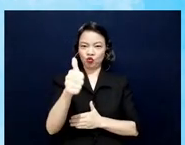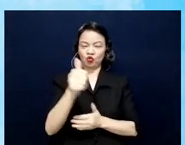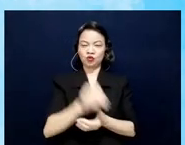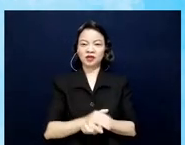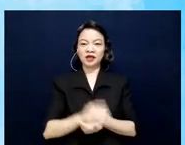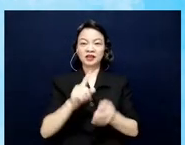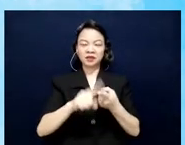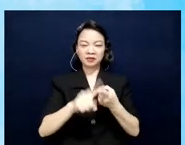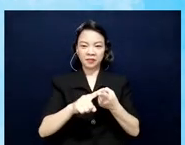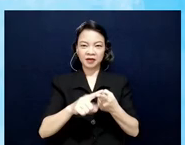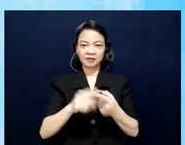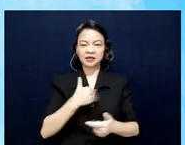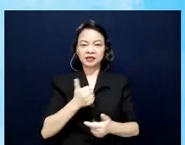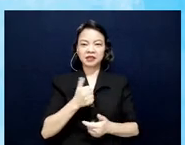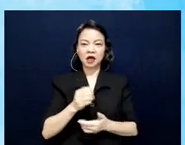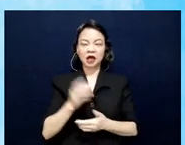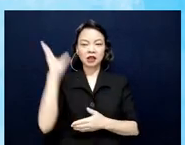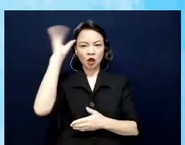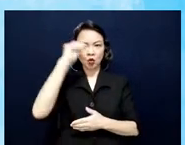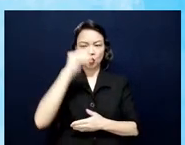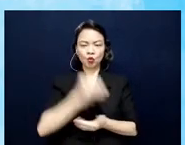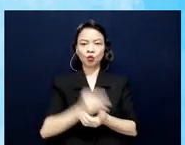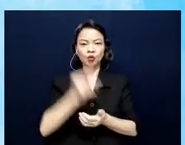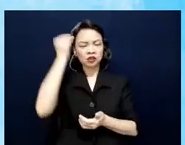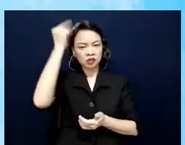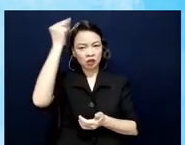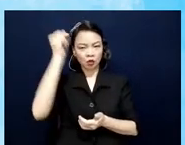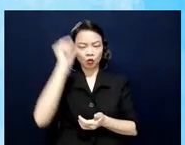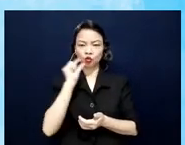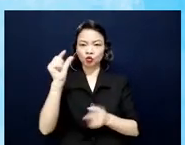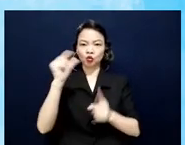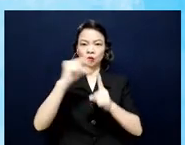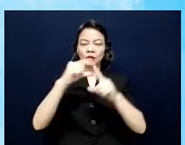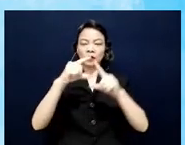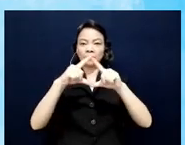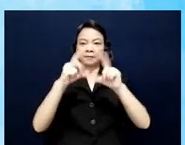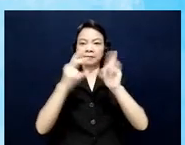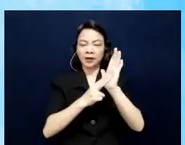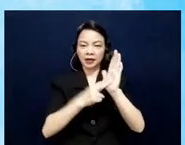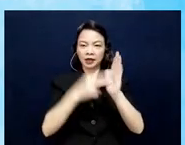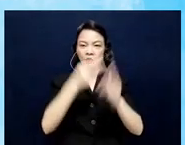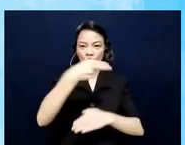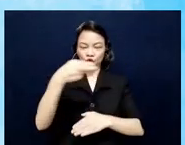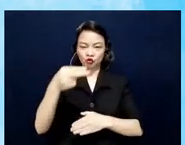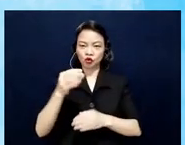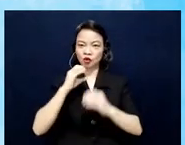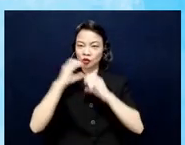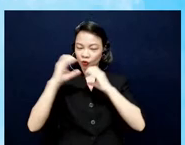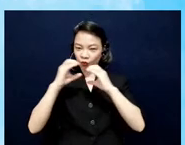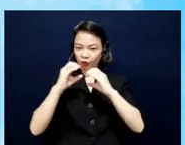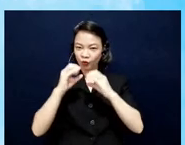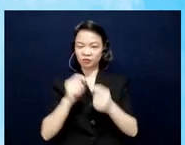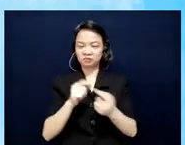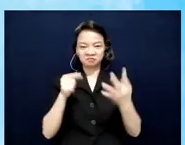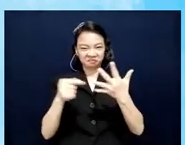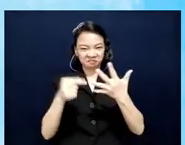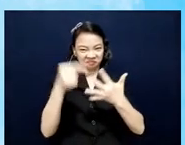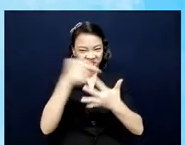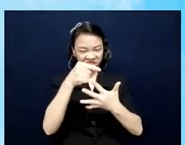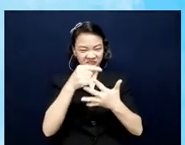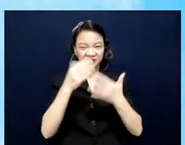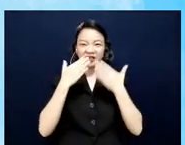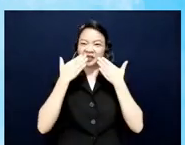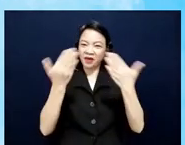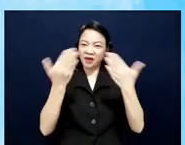sih yang betul-betul direncanakan, nanti teman-teman dari Plan Indonesia akan membicarakan secara lebih detail. Oleh karena itu terima kasih